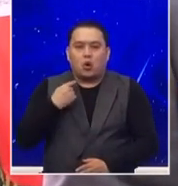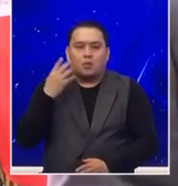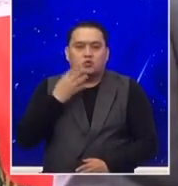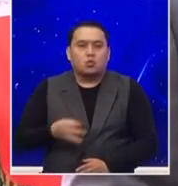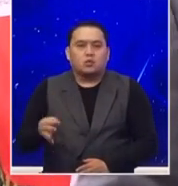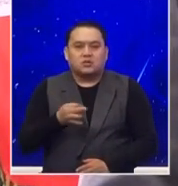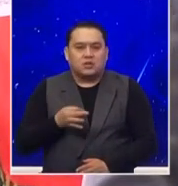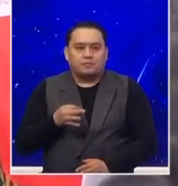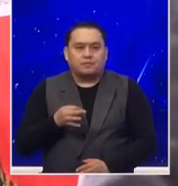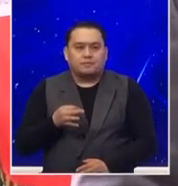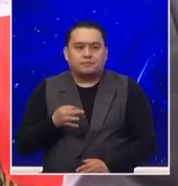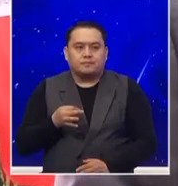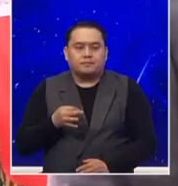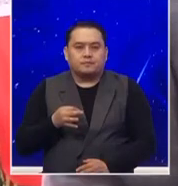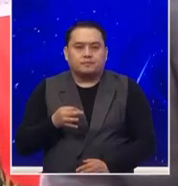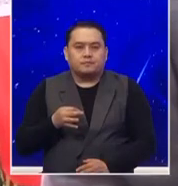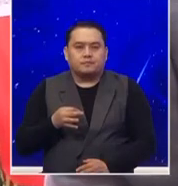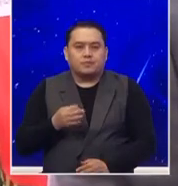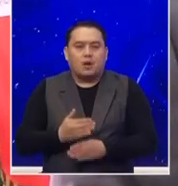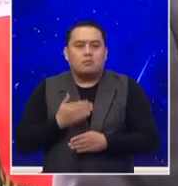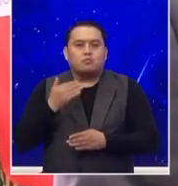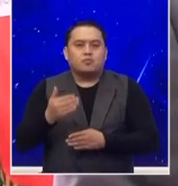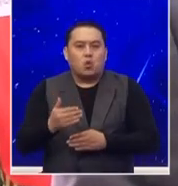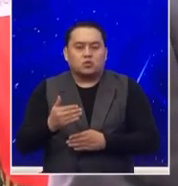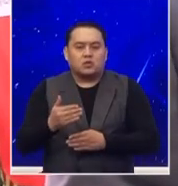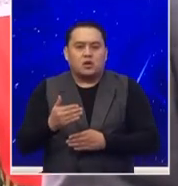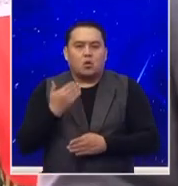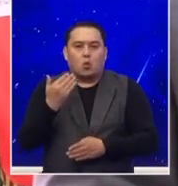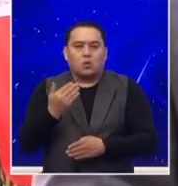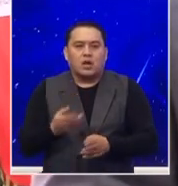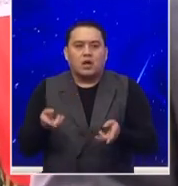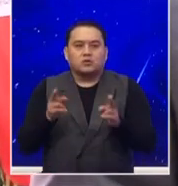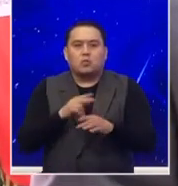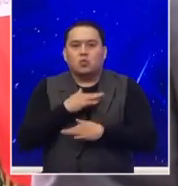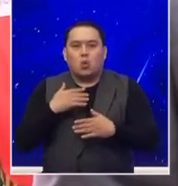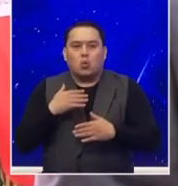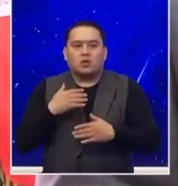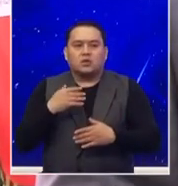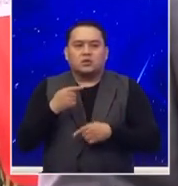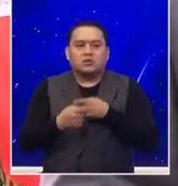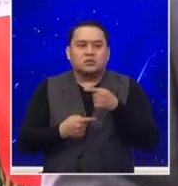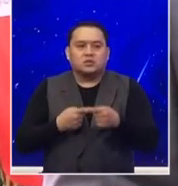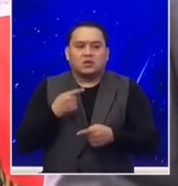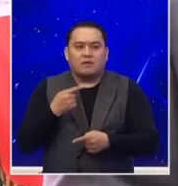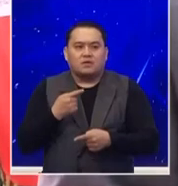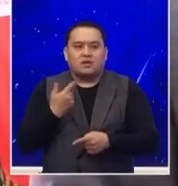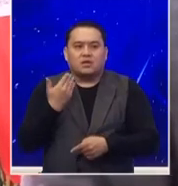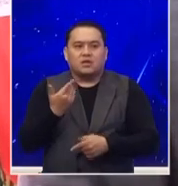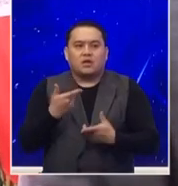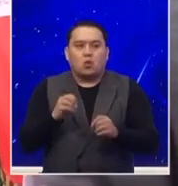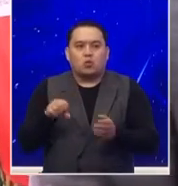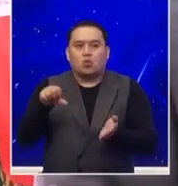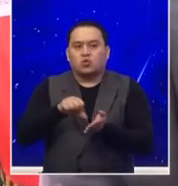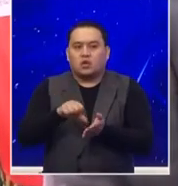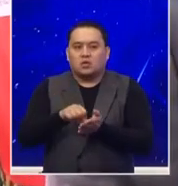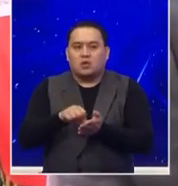Алматинской области. После Абыкен Сарыбаева осталось много наследия, где он